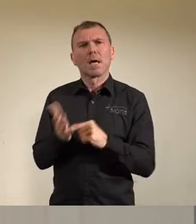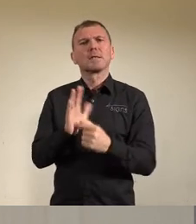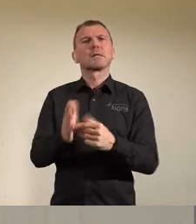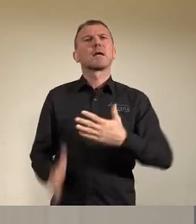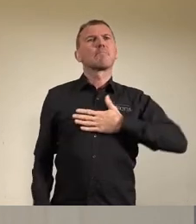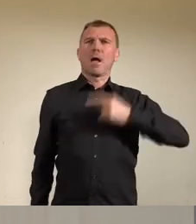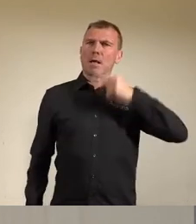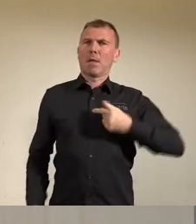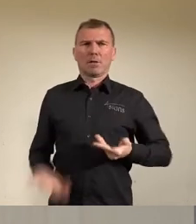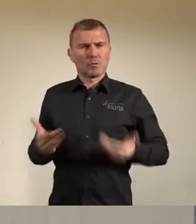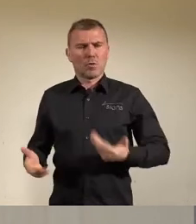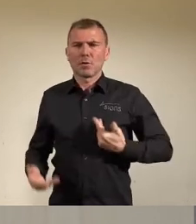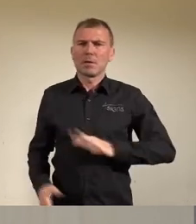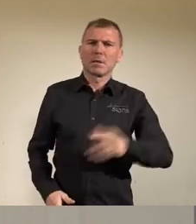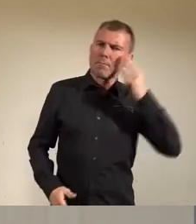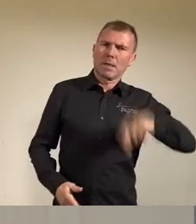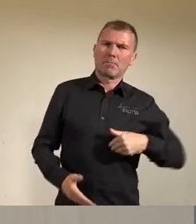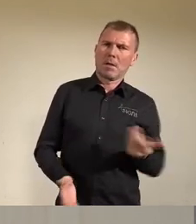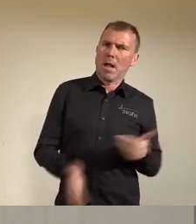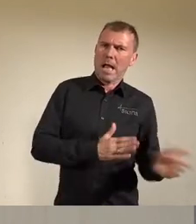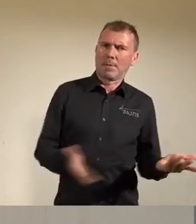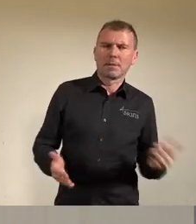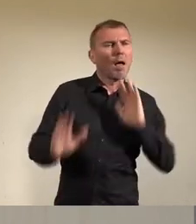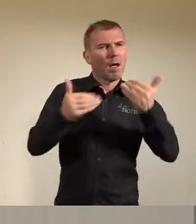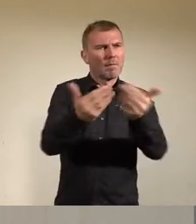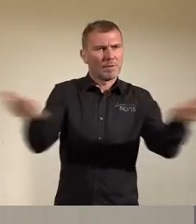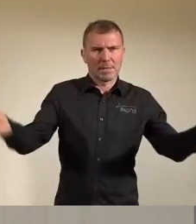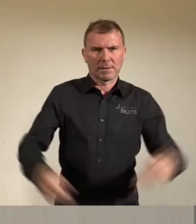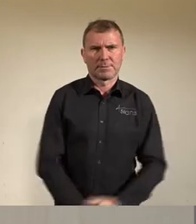steht oder wozu man nicht steht. Vielen Dank.